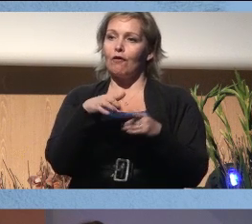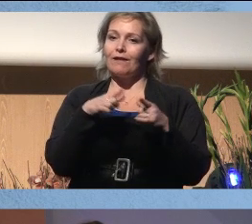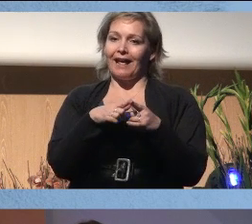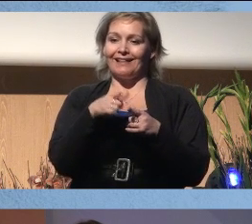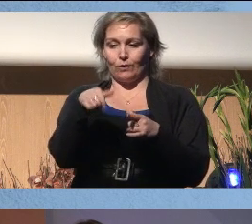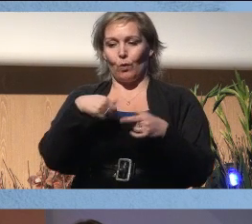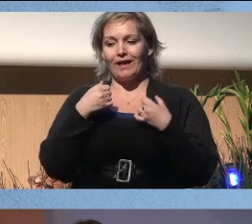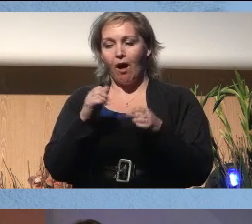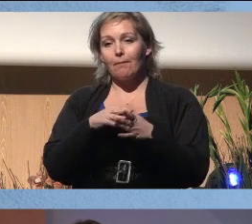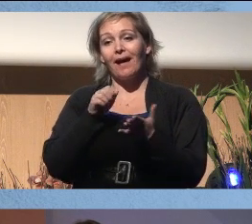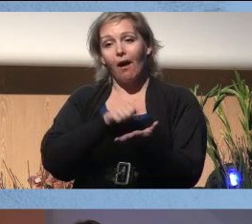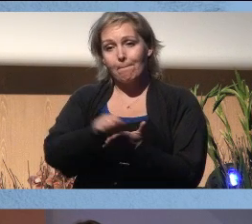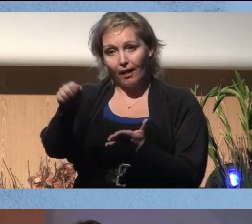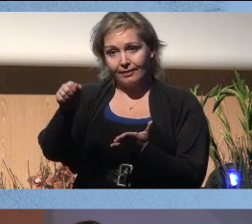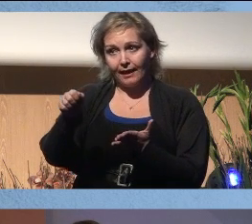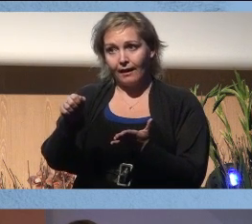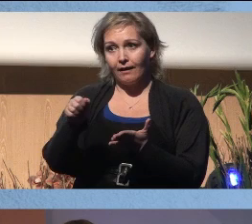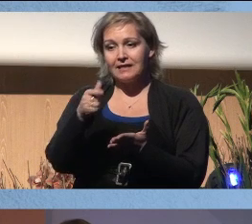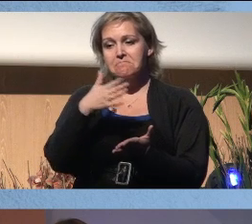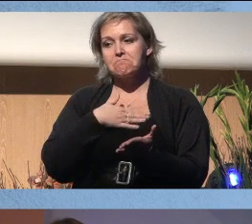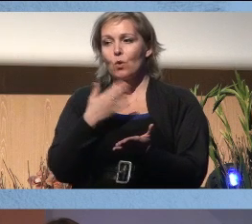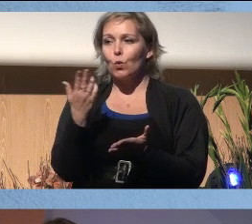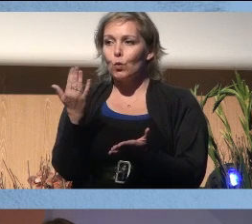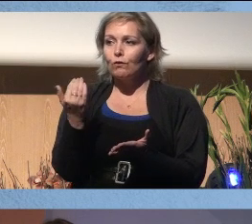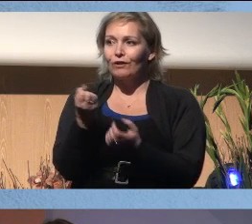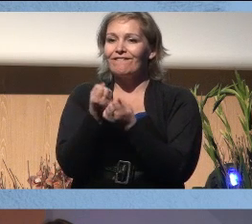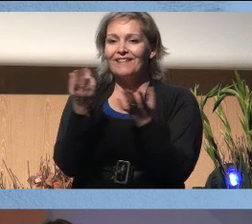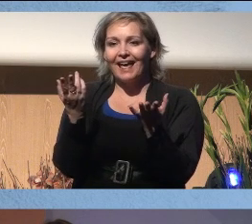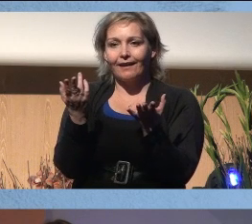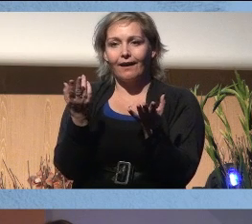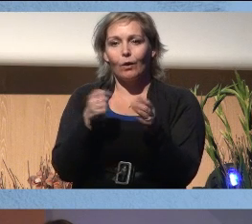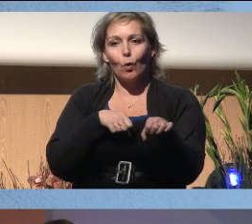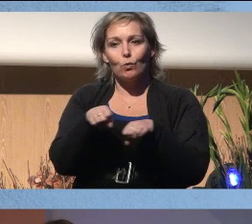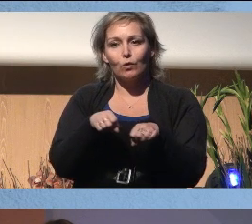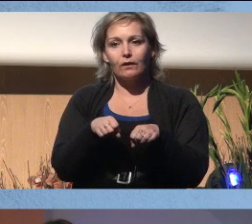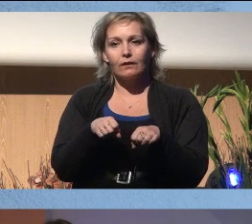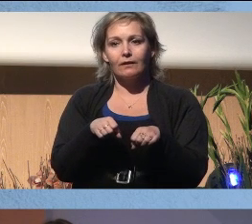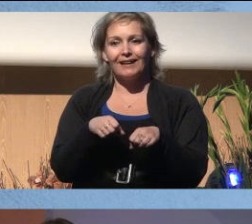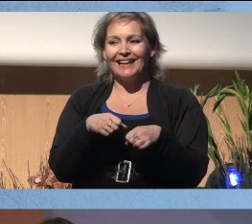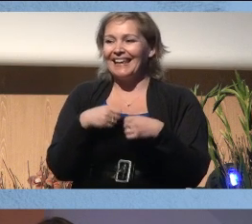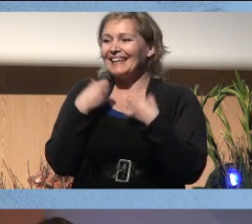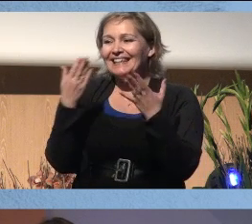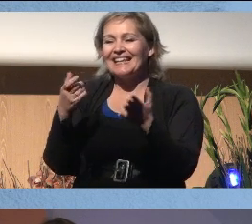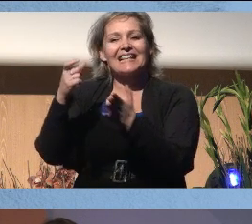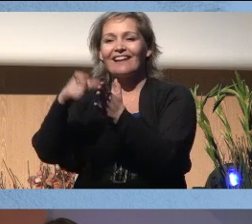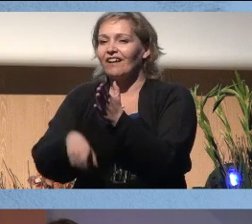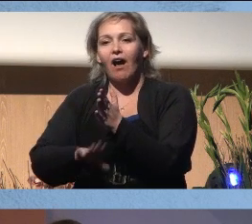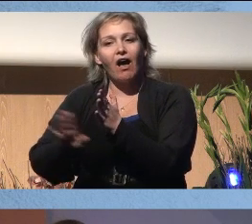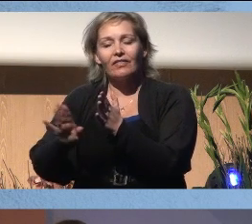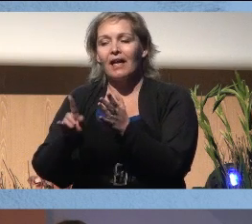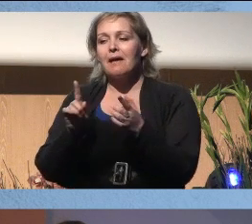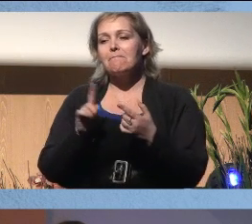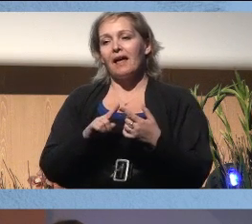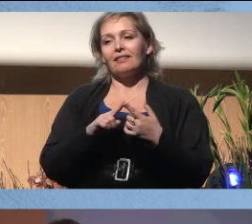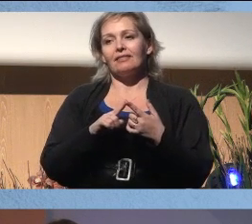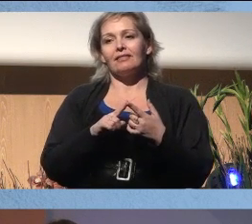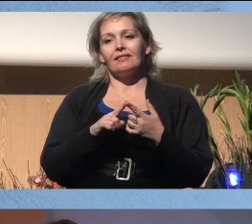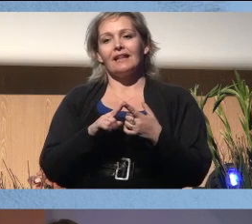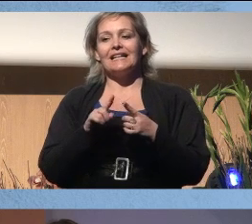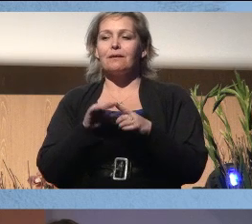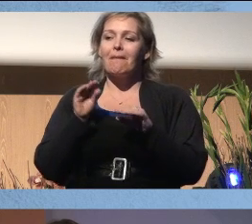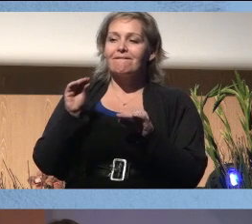Nasjonalforeningen I gang med en kampanje der vi vil utfordre flere kommuner. Ikke ved å gi dem noe sertifikat, men med å